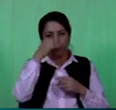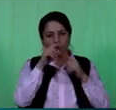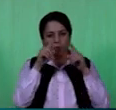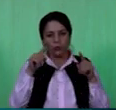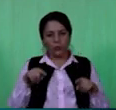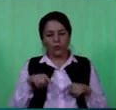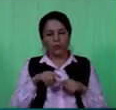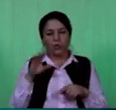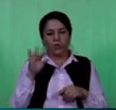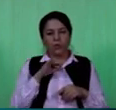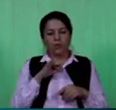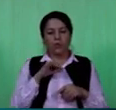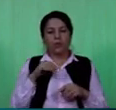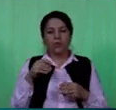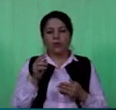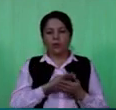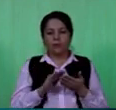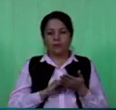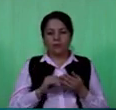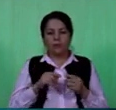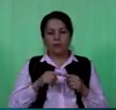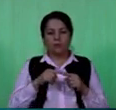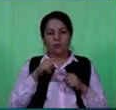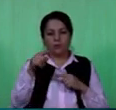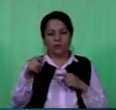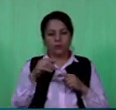напишите длину сторон самостоятельно